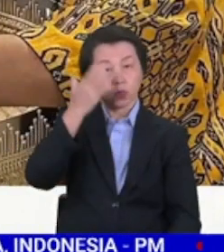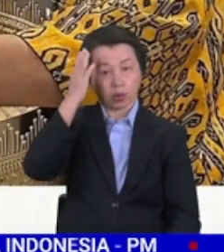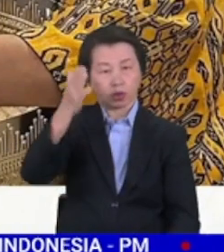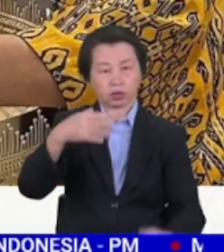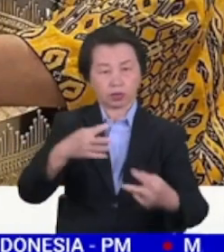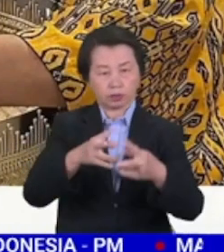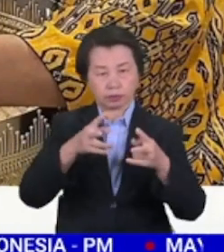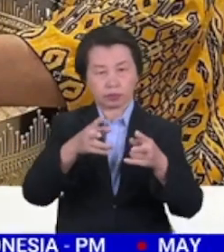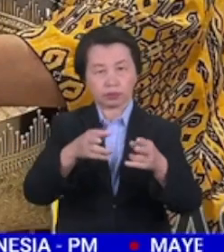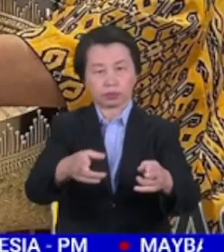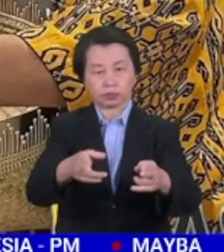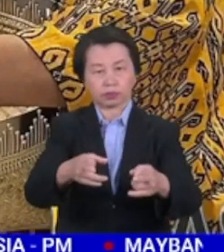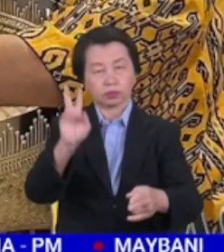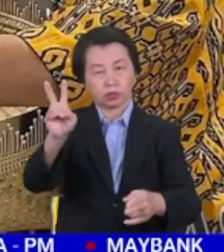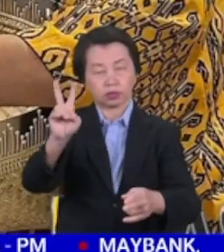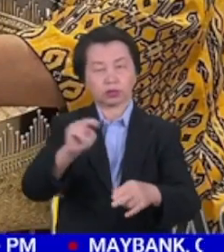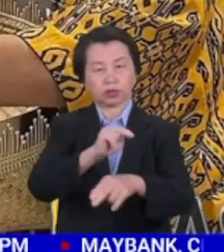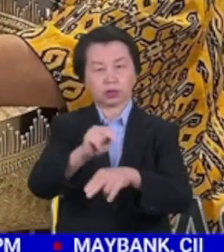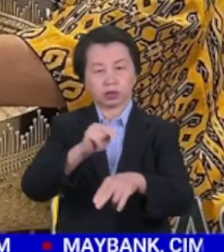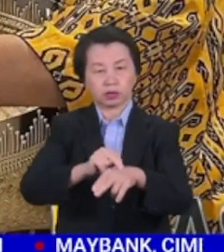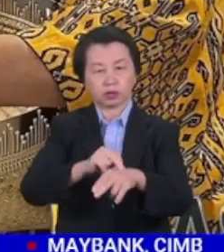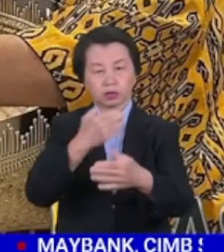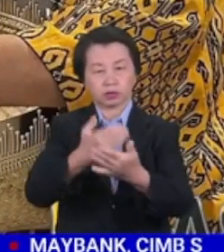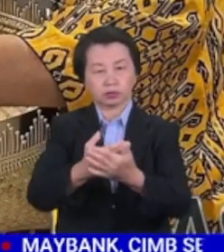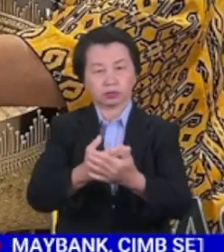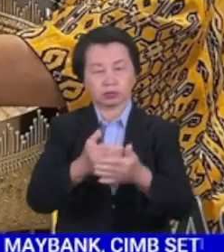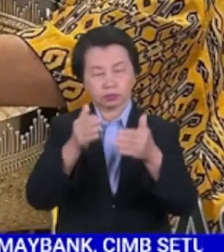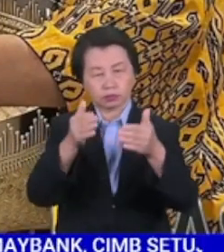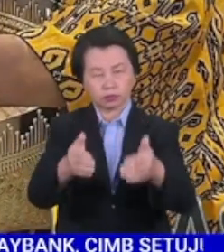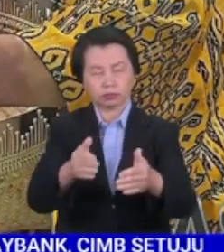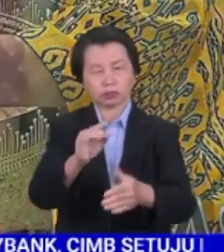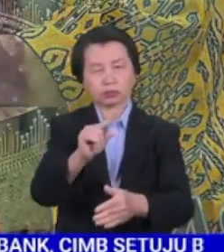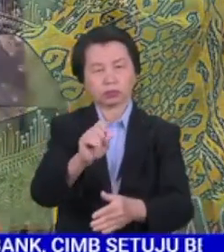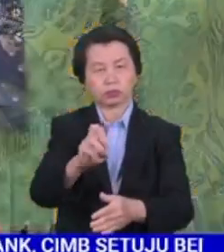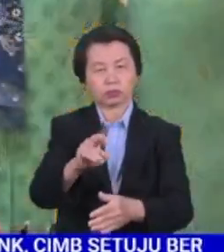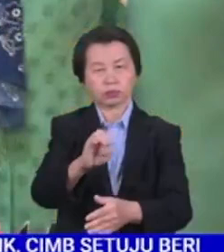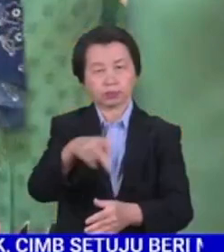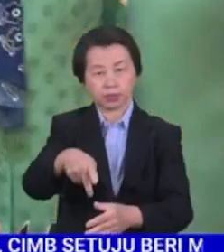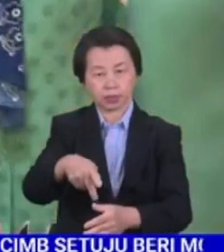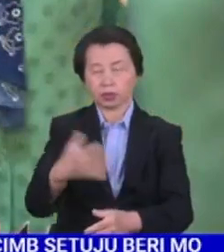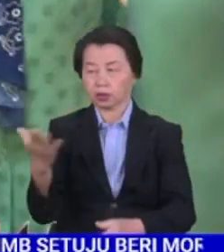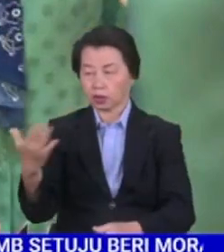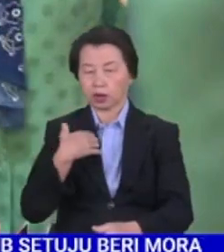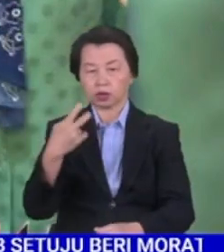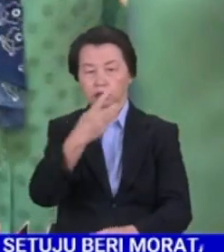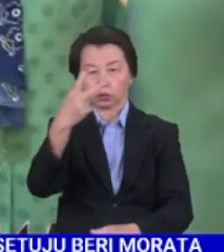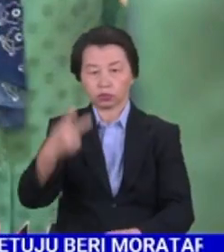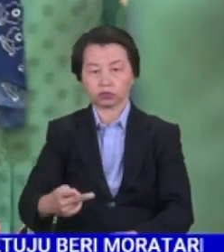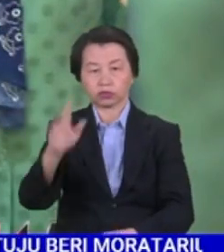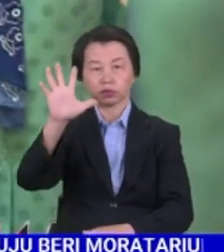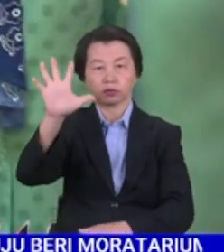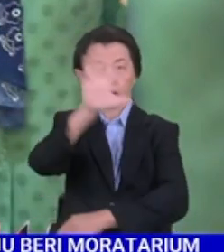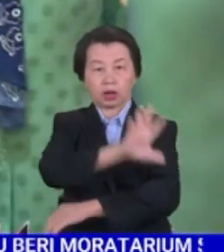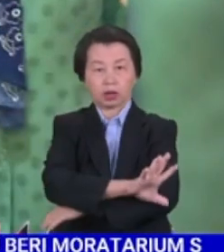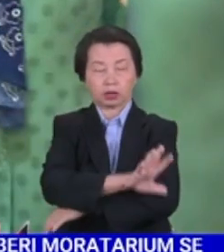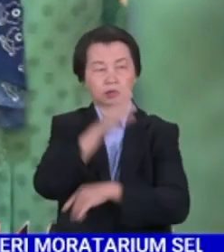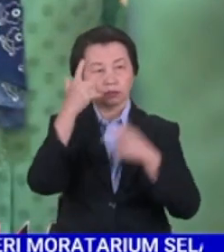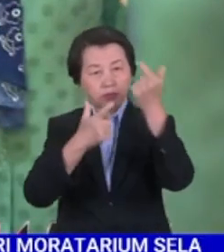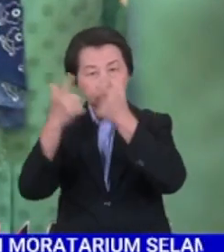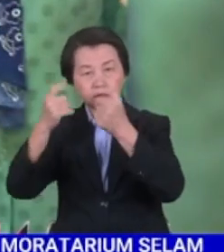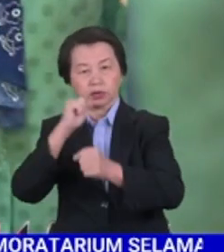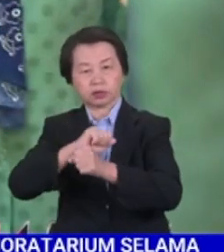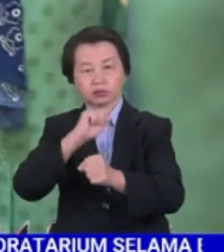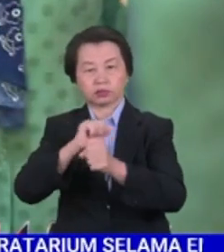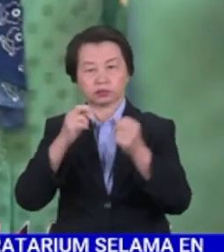dijadual merasmikan The Second National Guild Council Meeting. Tunku Soraya berada di Kuching selama 5 hari bagi lawatan